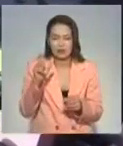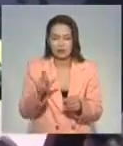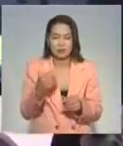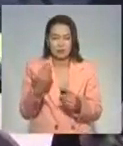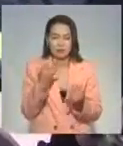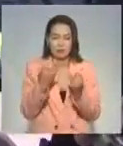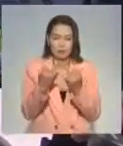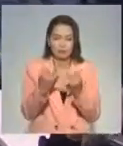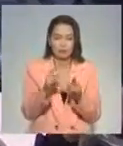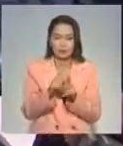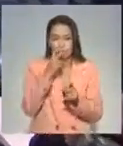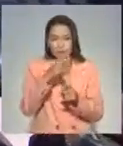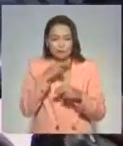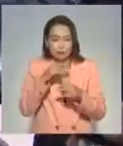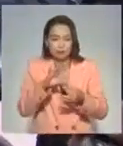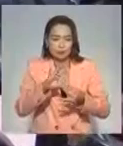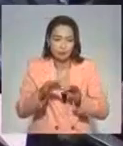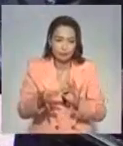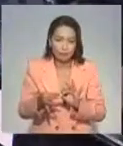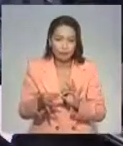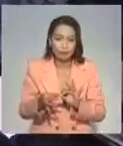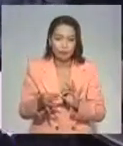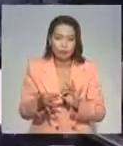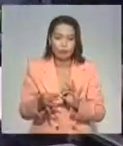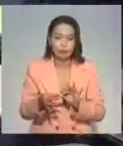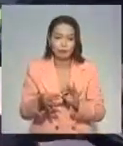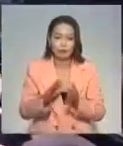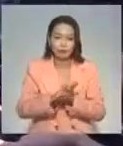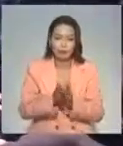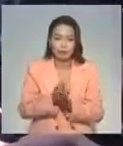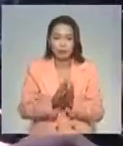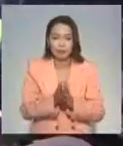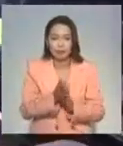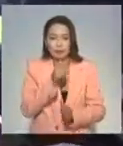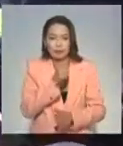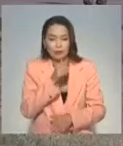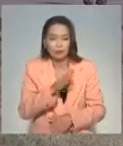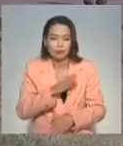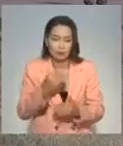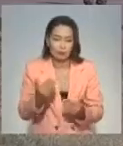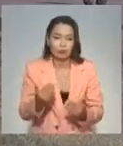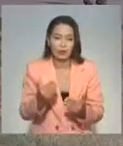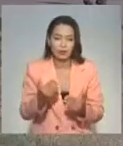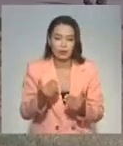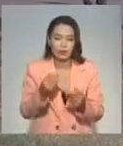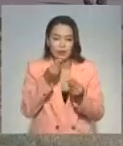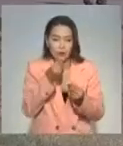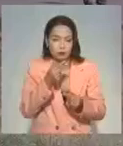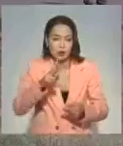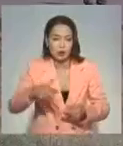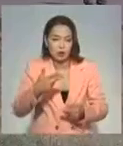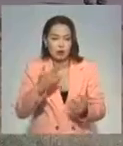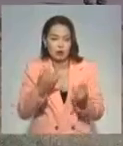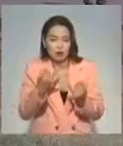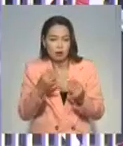сөйлесіп, сосын енді көп қойып отқан талаптар заңсыз. Келіссөз 3 сағатқа созылды.